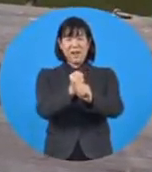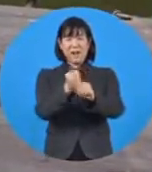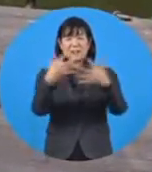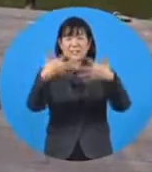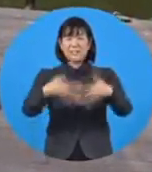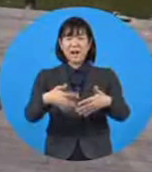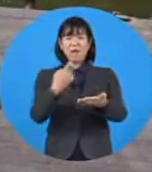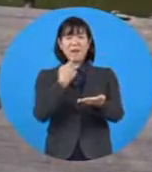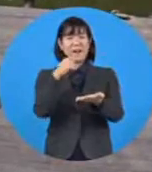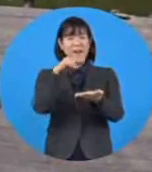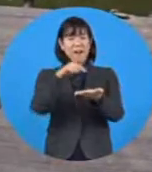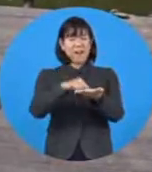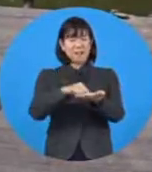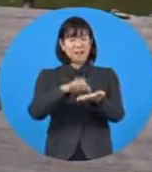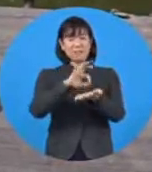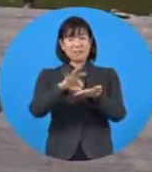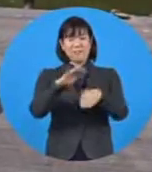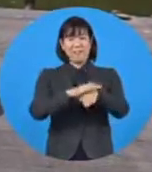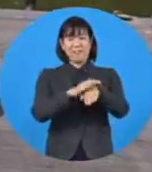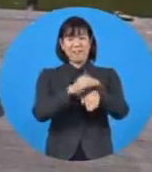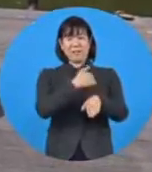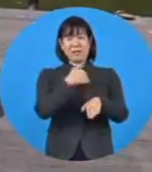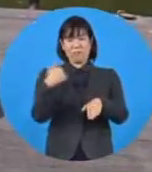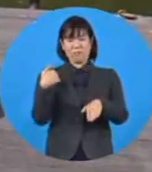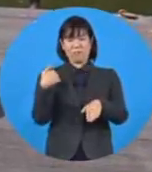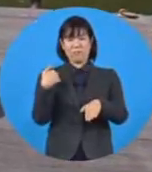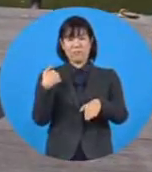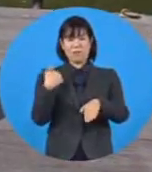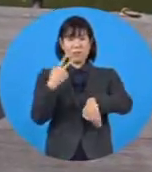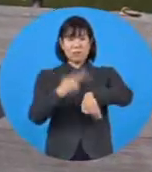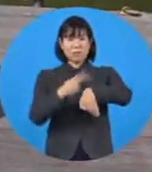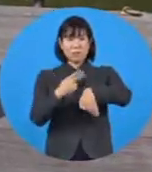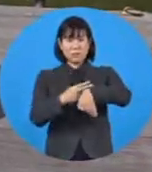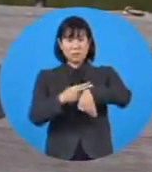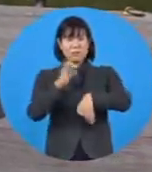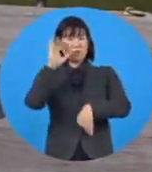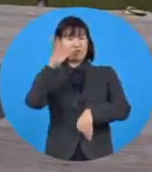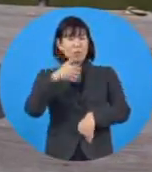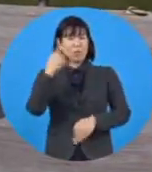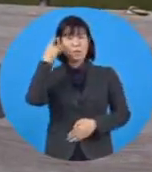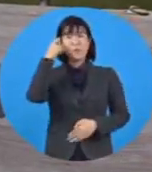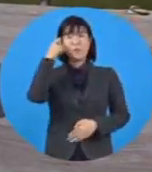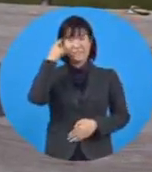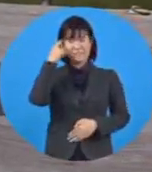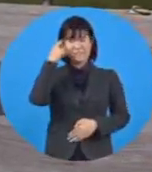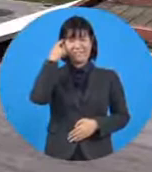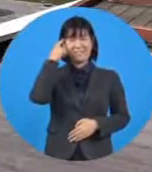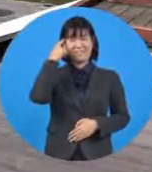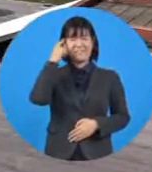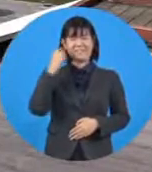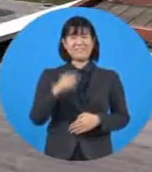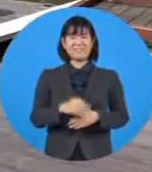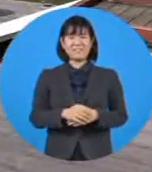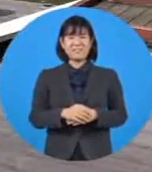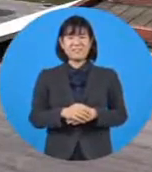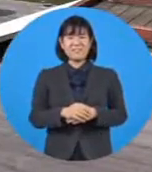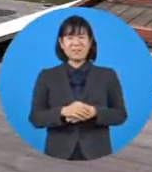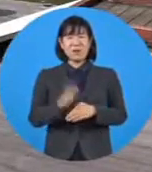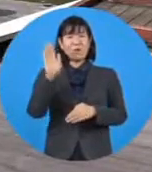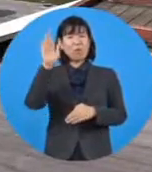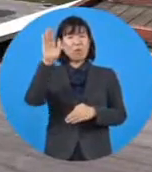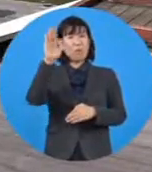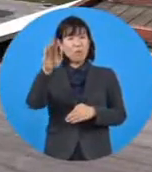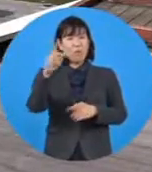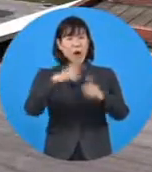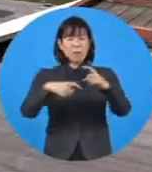ども、非常に高いテクノロジーを使って一つにまとめているという、はい、そういう商品になります。 会社では